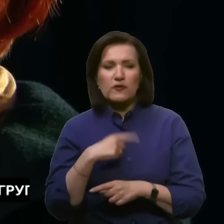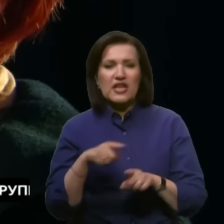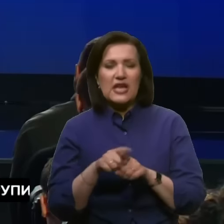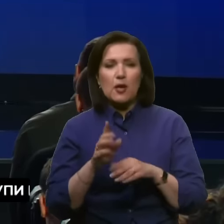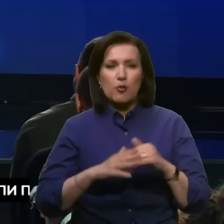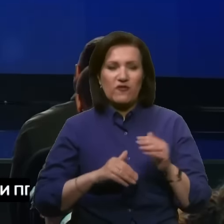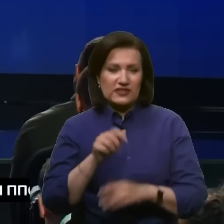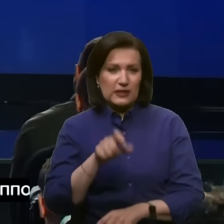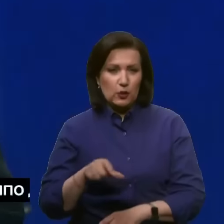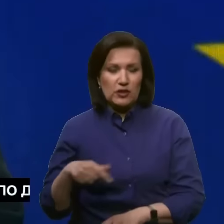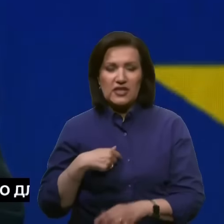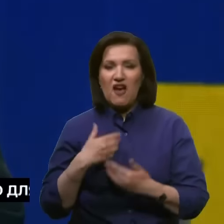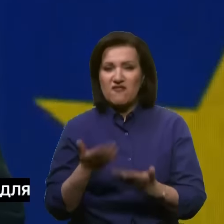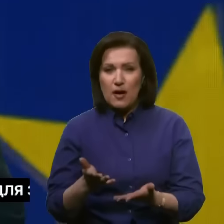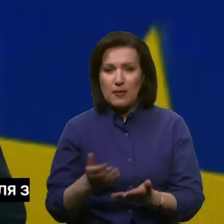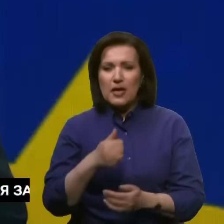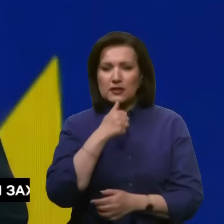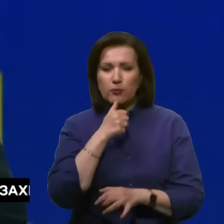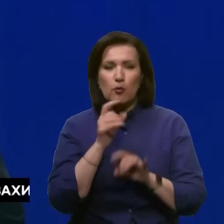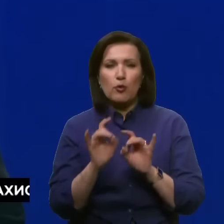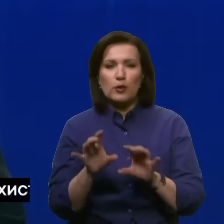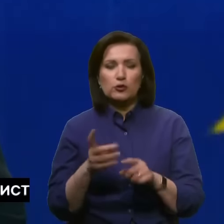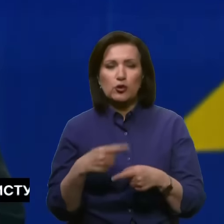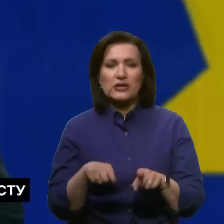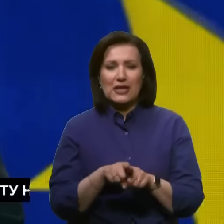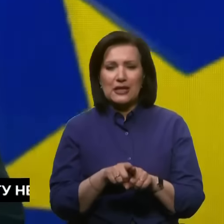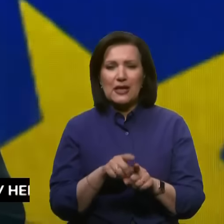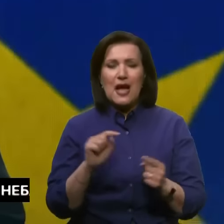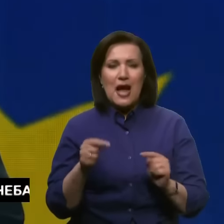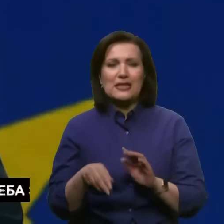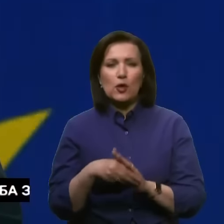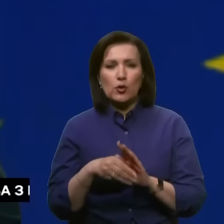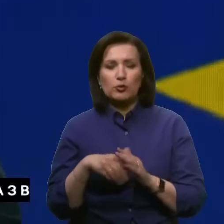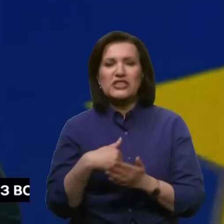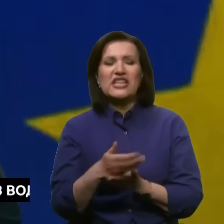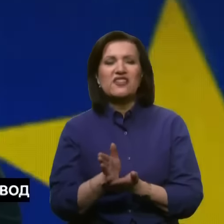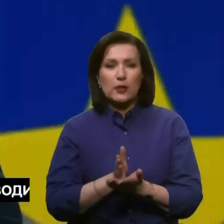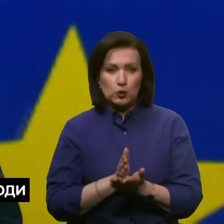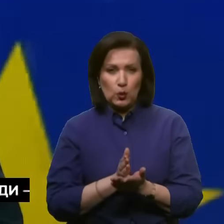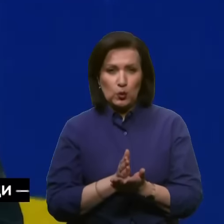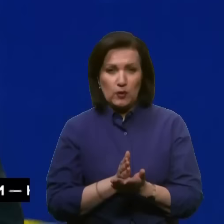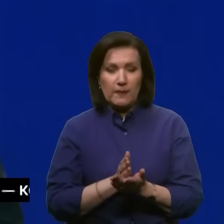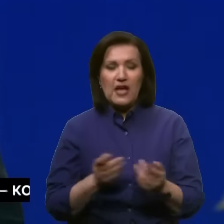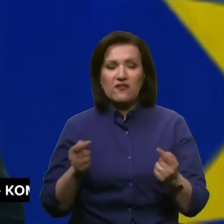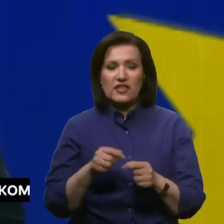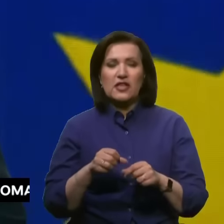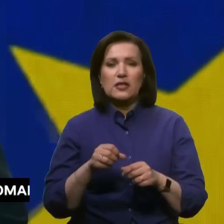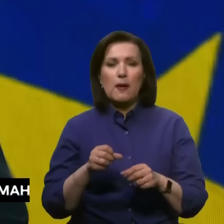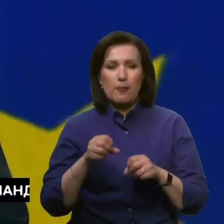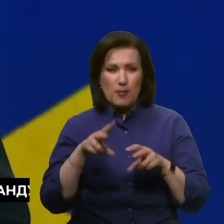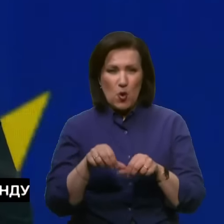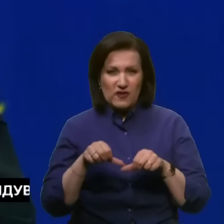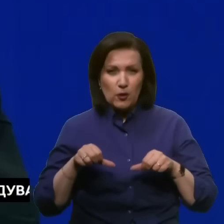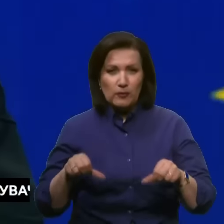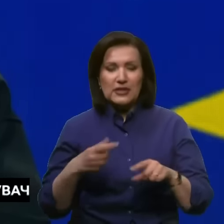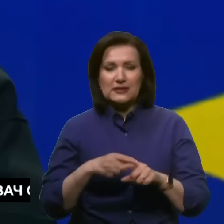як професійні люди, я вам спробую пояснити, що таке антикорупційна інфраструктура. Відповідний профільний комітет